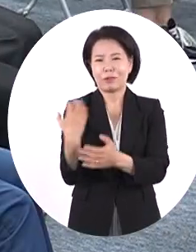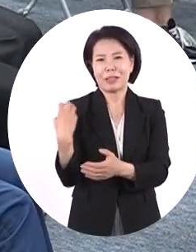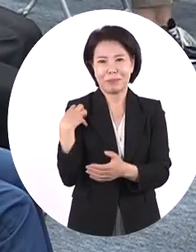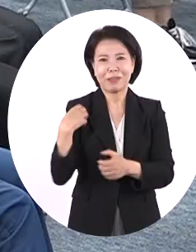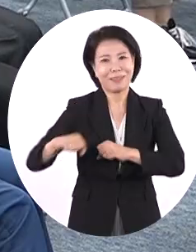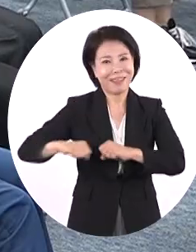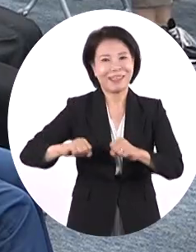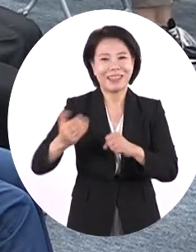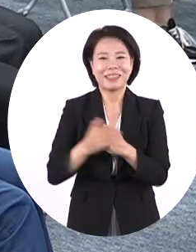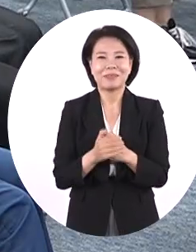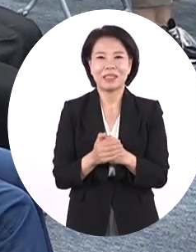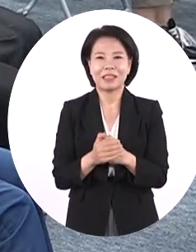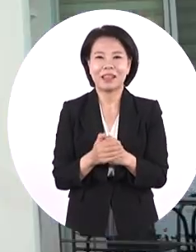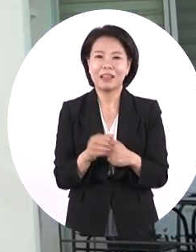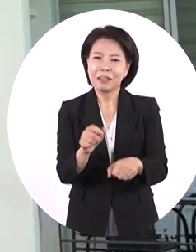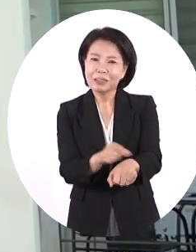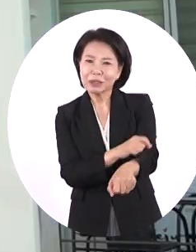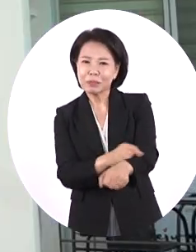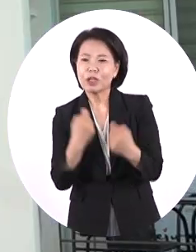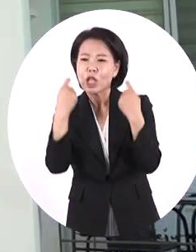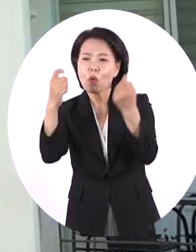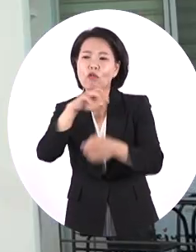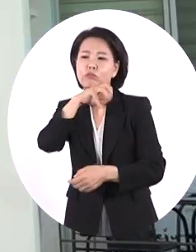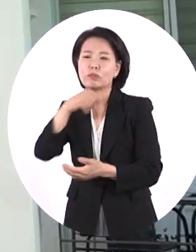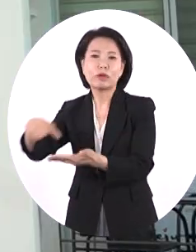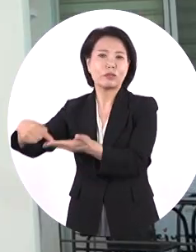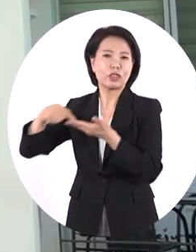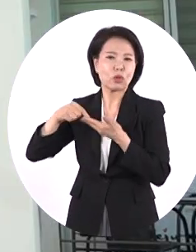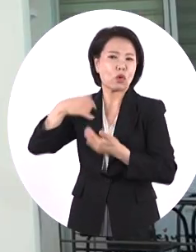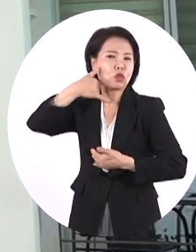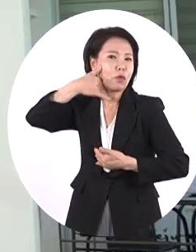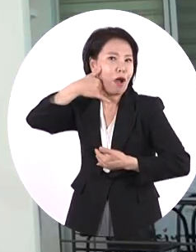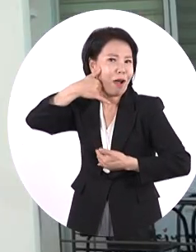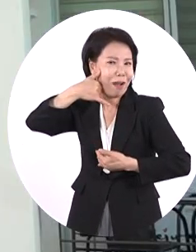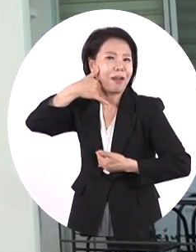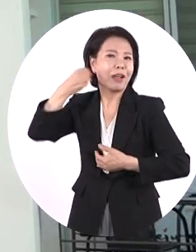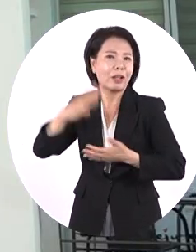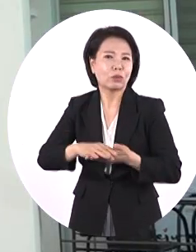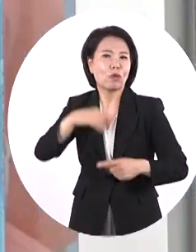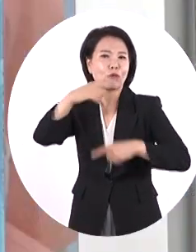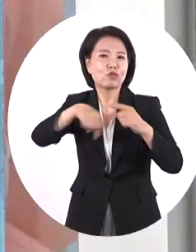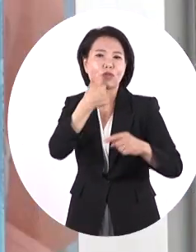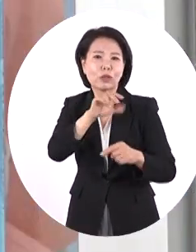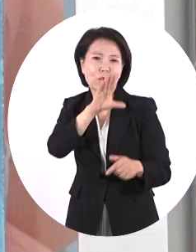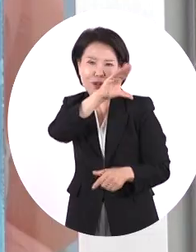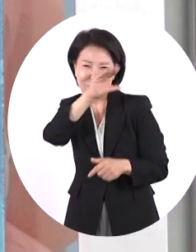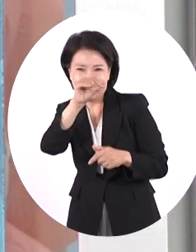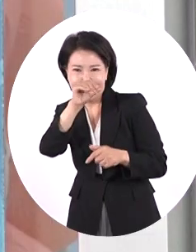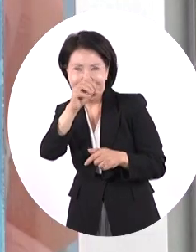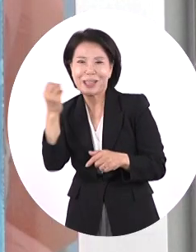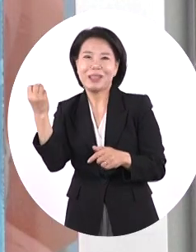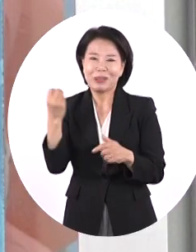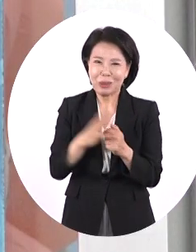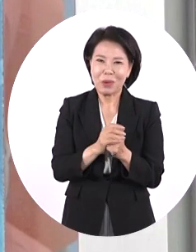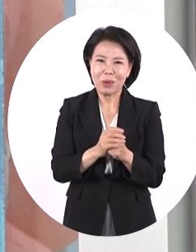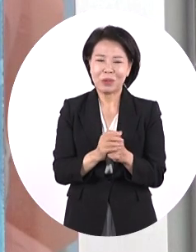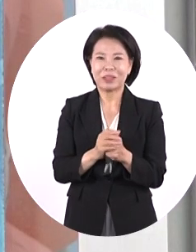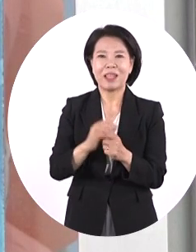역할을 수행해왔는데요. 특히 관광 불편 신고 전화 통합, 수화 통역 중개 서비스